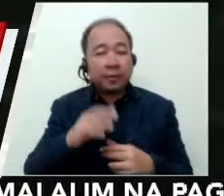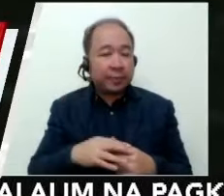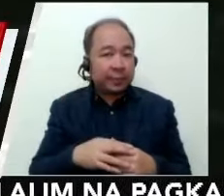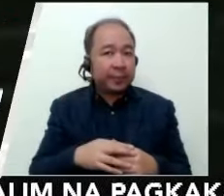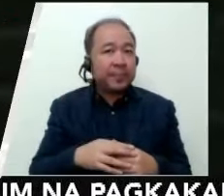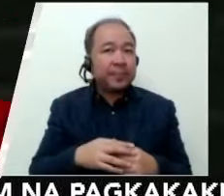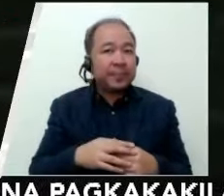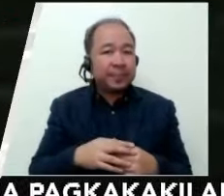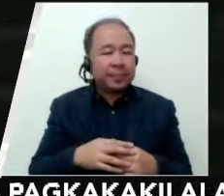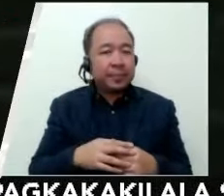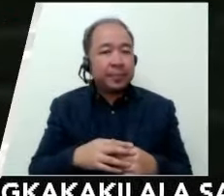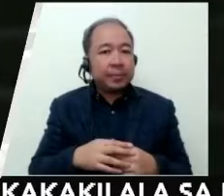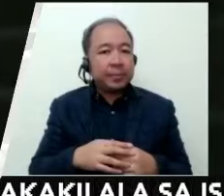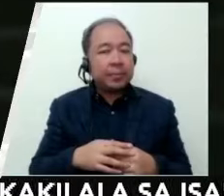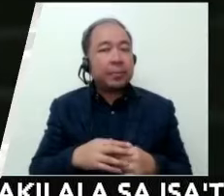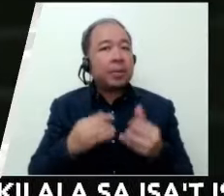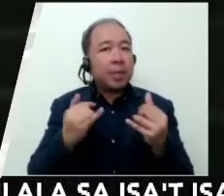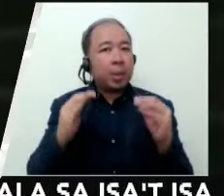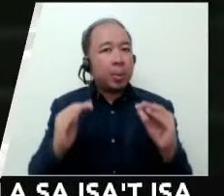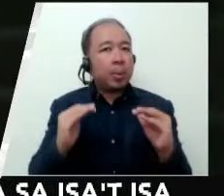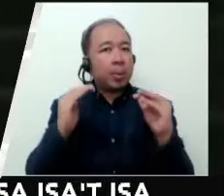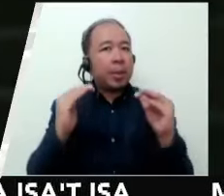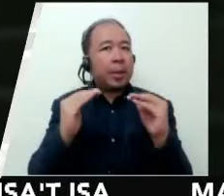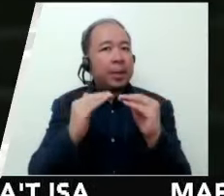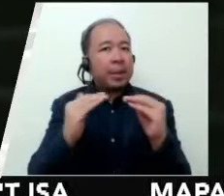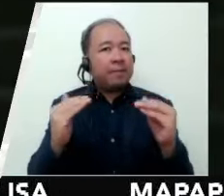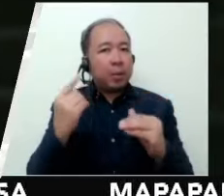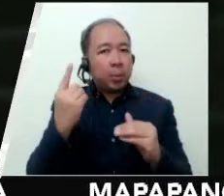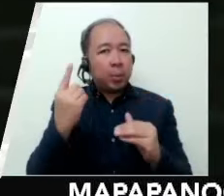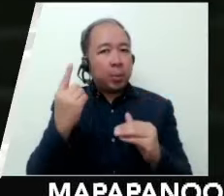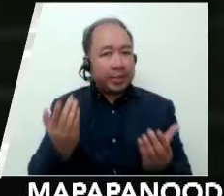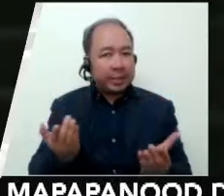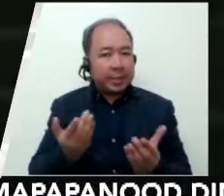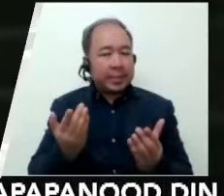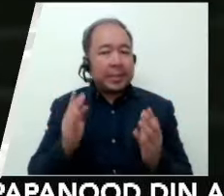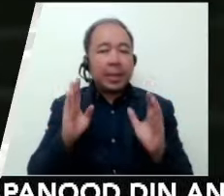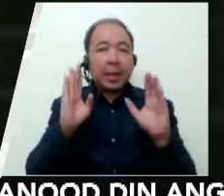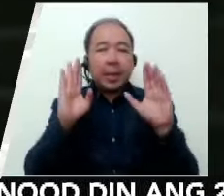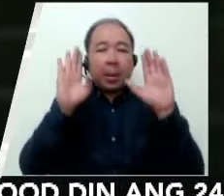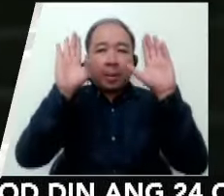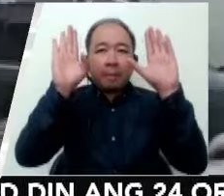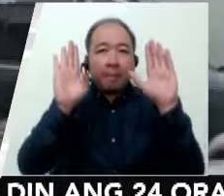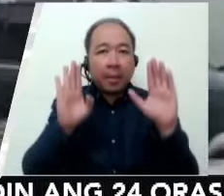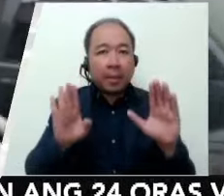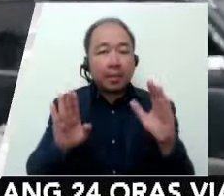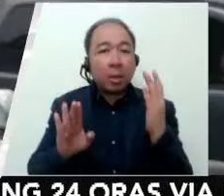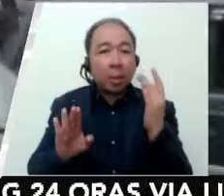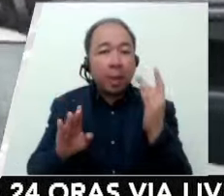Emil, nakataas na nga ang signal number 1 dito sa probinsya ng Benguet dahil sa Bagyong Marce.